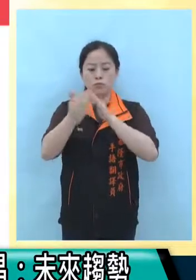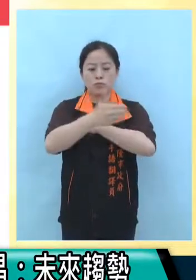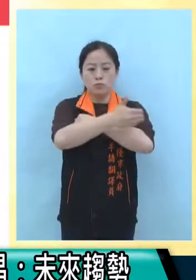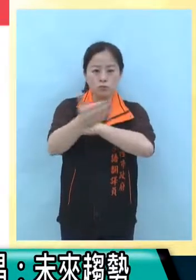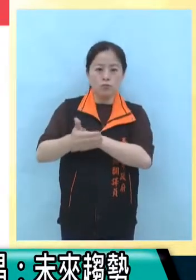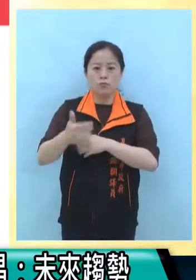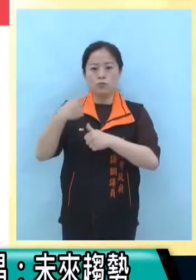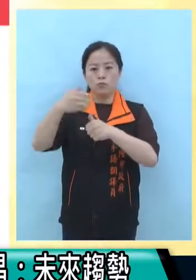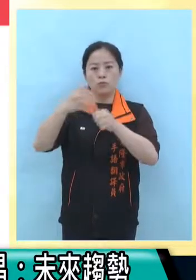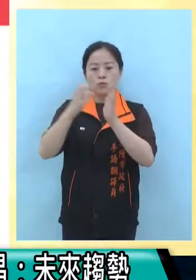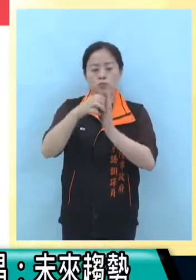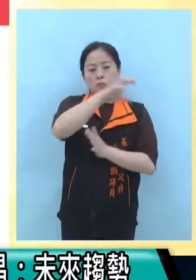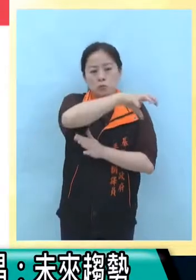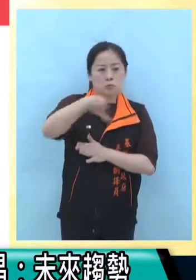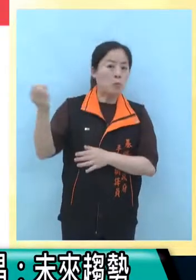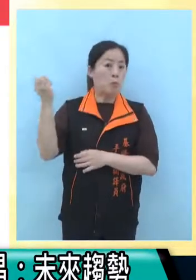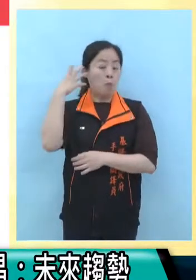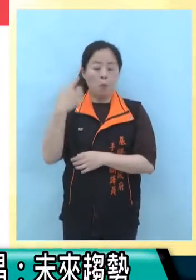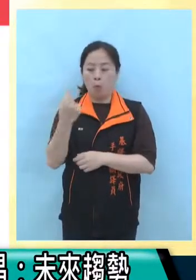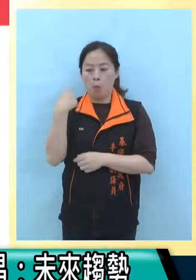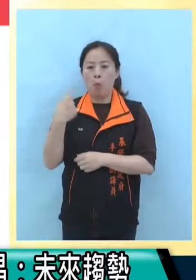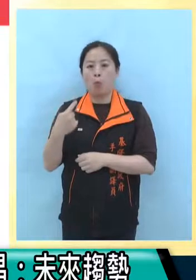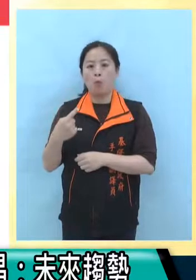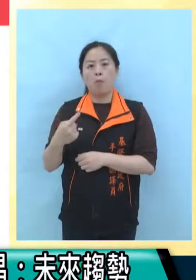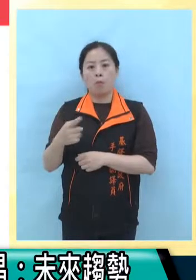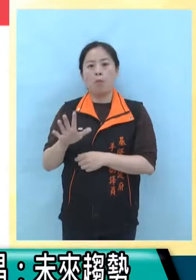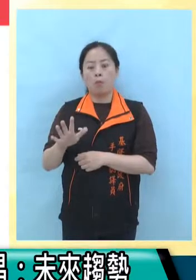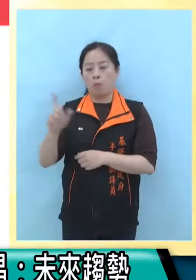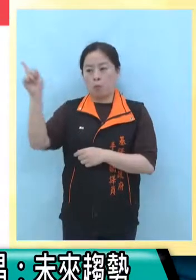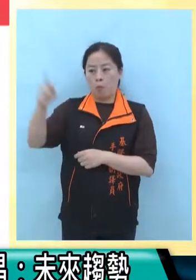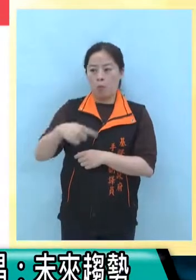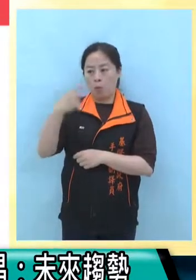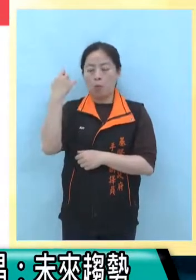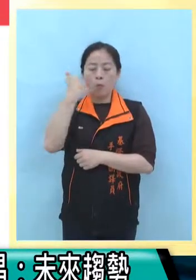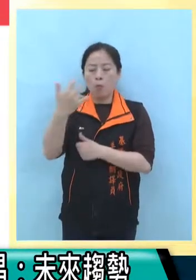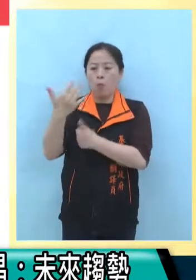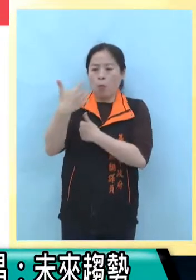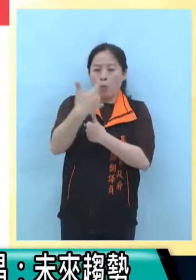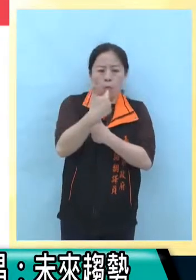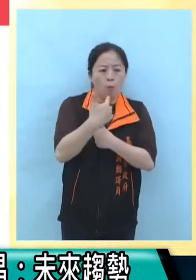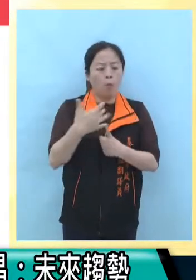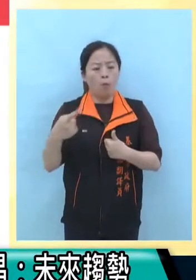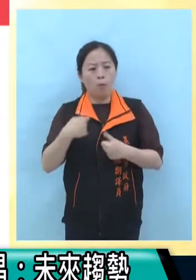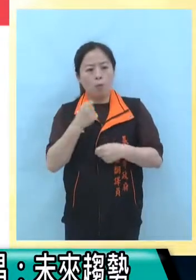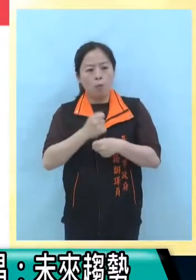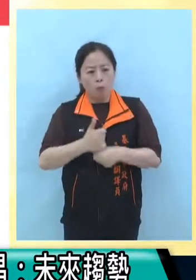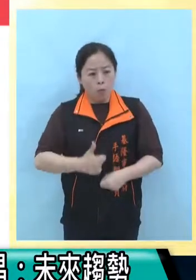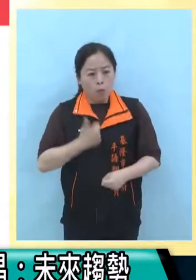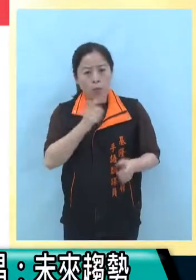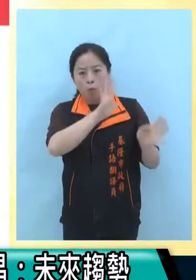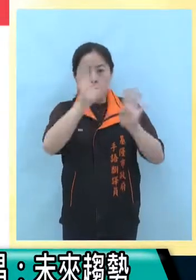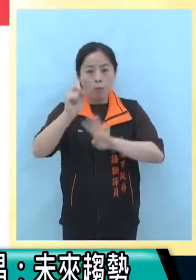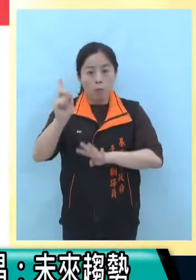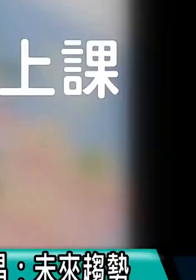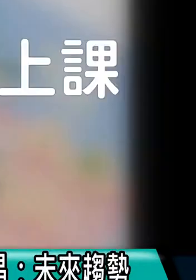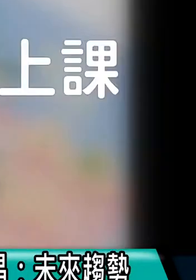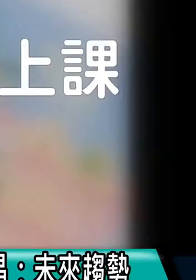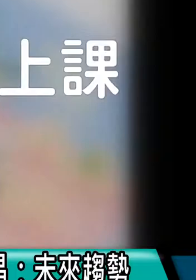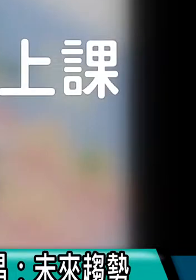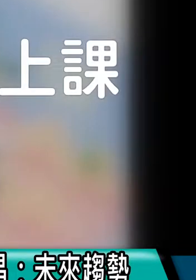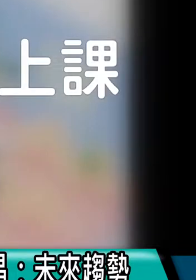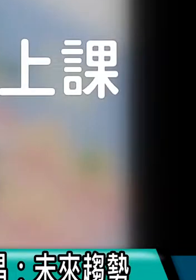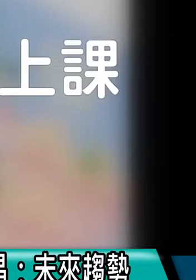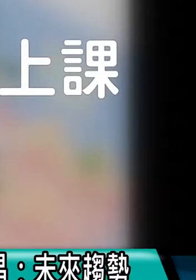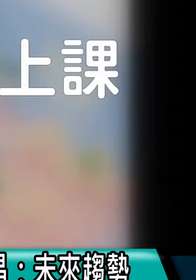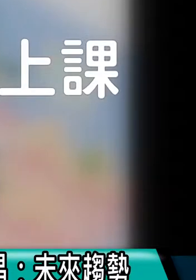的教育局处在昨天也纷纷来基隆询问我们的一个实际的一个做法，而教育部也已